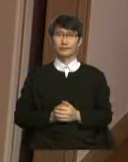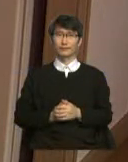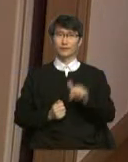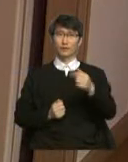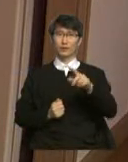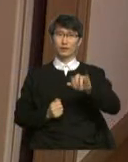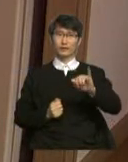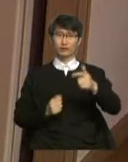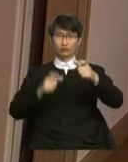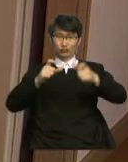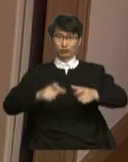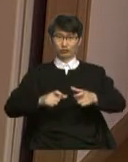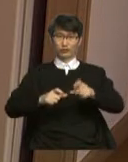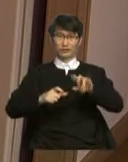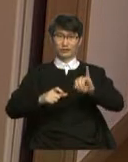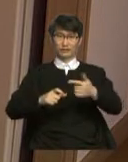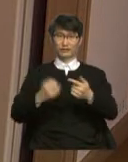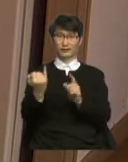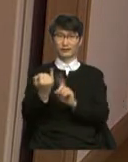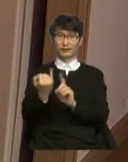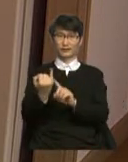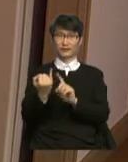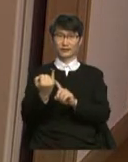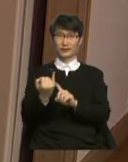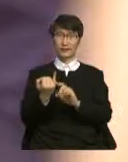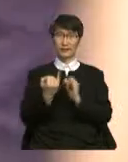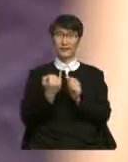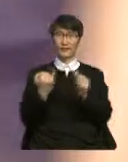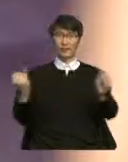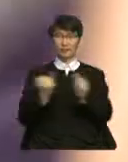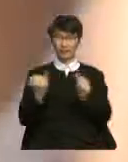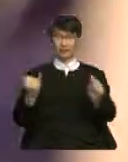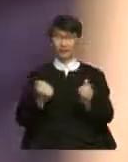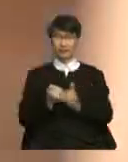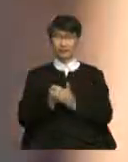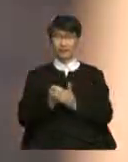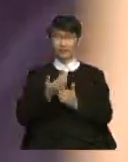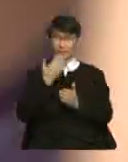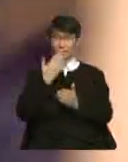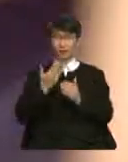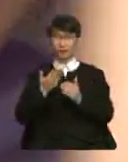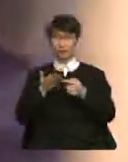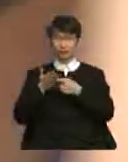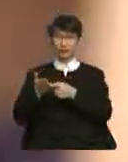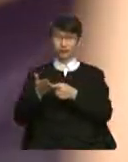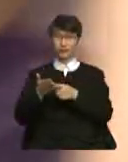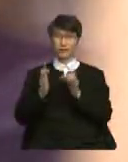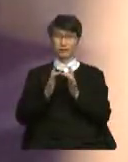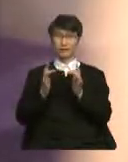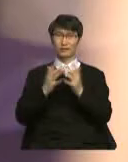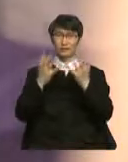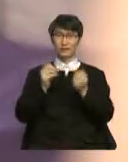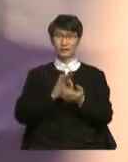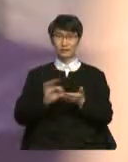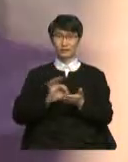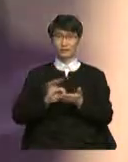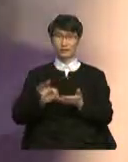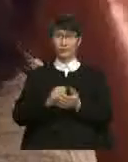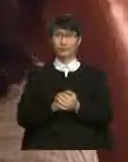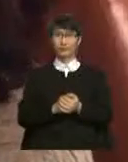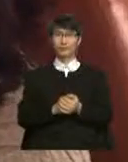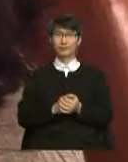광진구 광장동에 사는 신순희 씨. 맞벌이 가정이다 보니 식재료 구입을 위해 온라인 배송을 종종 이용하고